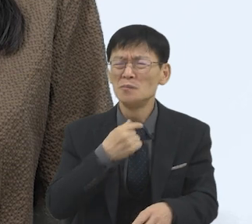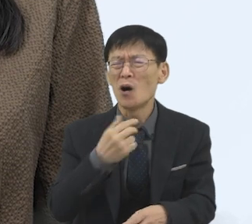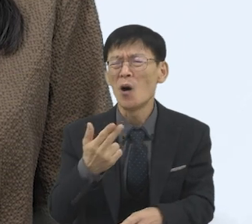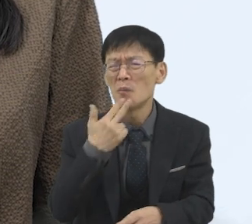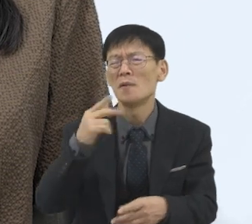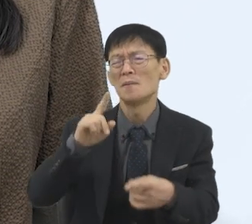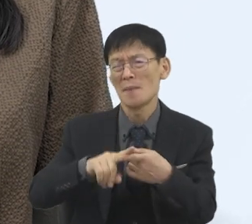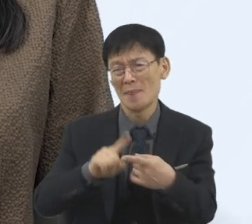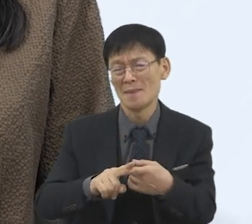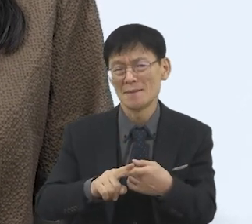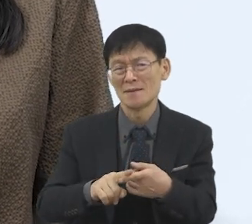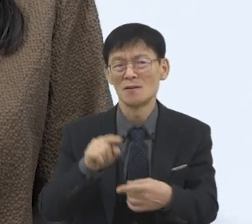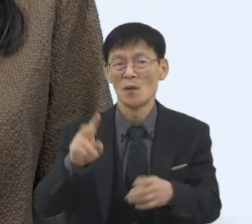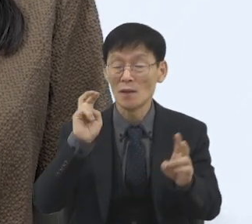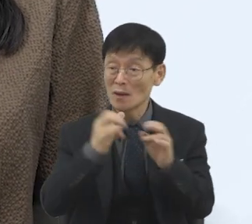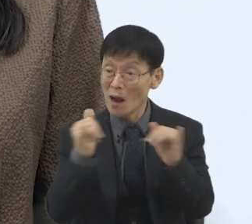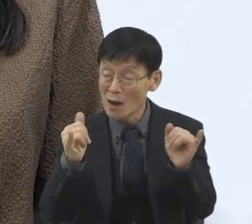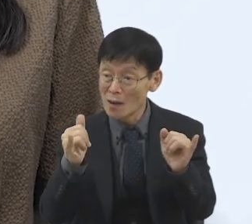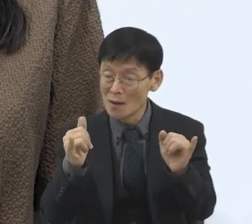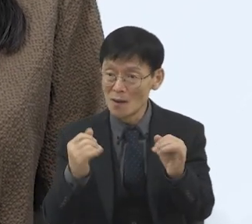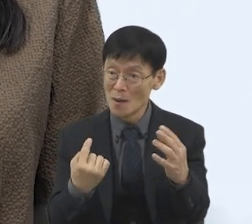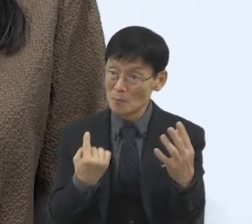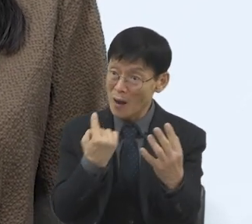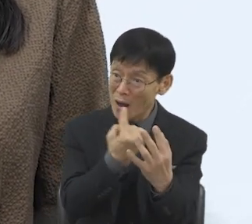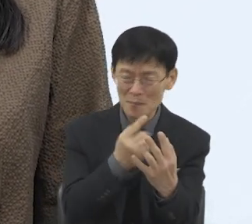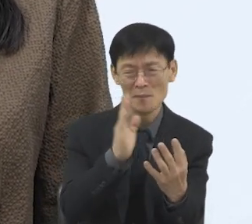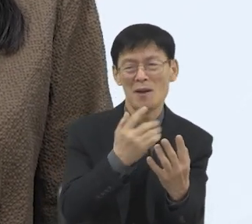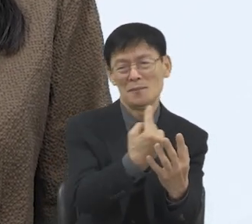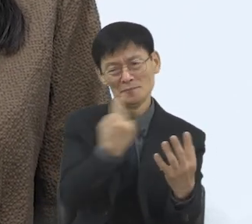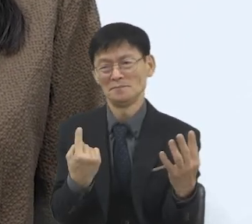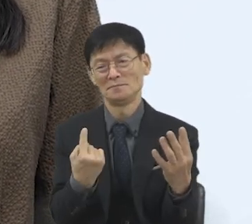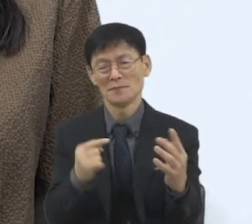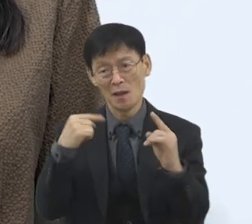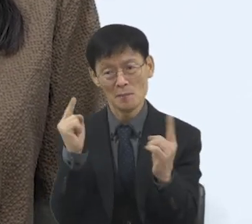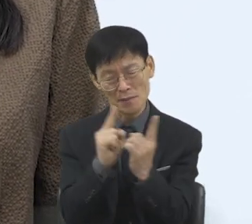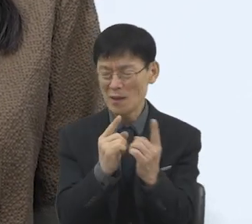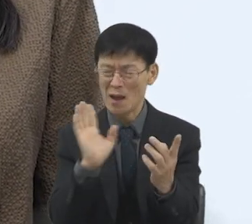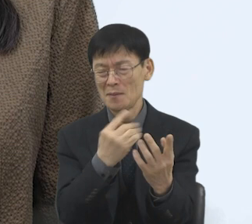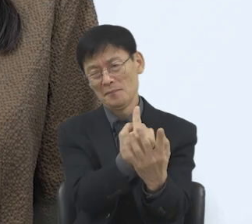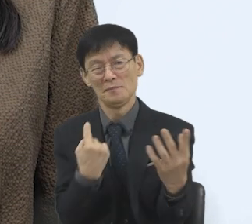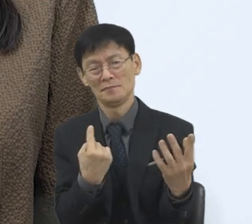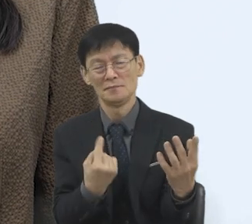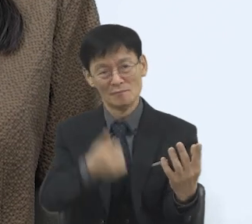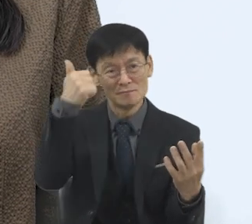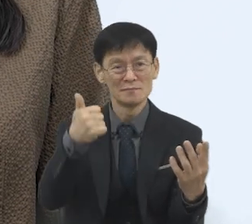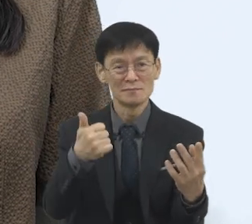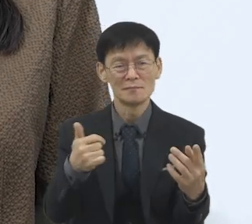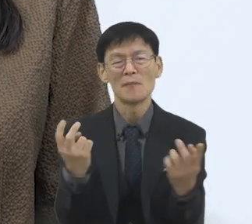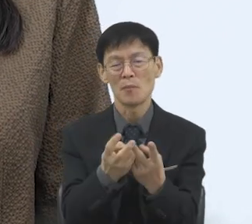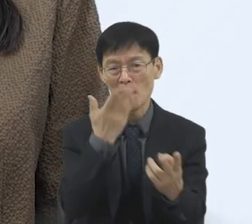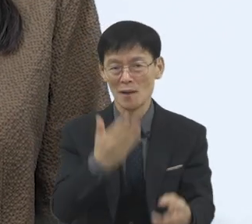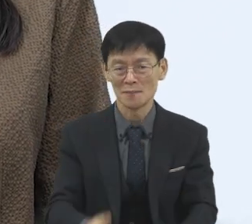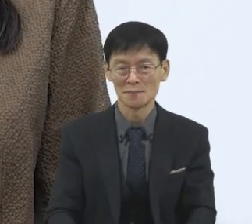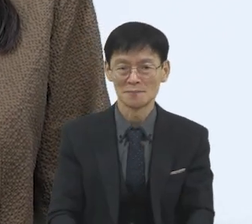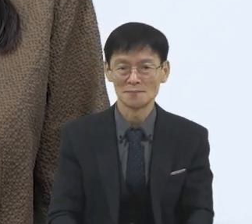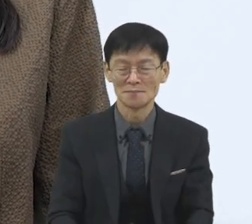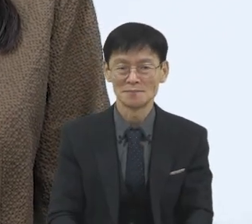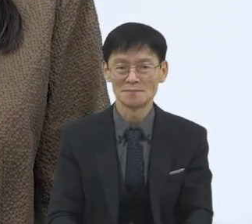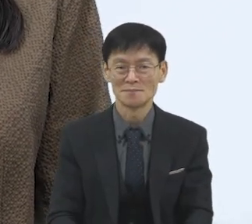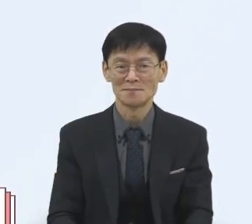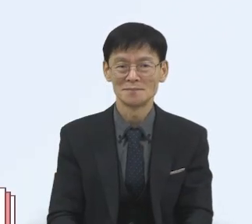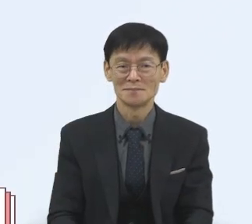원하지 않는다면 회사 사람들과의 모임이나 개인적으로 만나는 자리를 줄이는 것도 방법이 될 수 있을